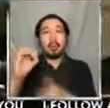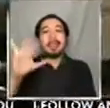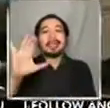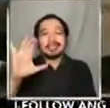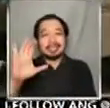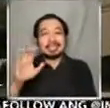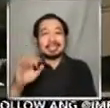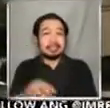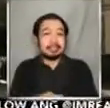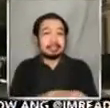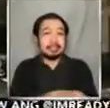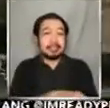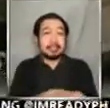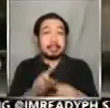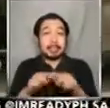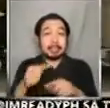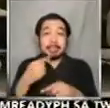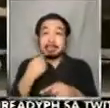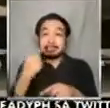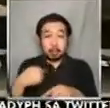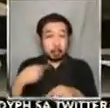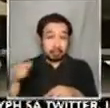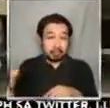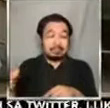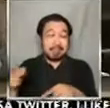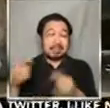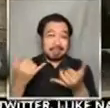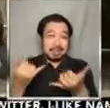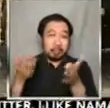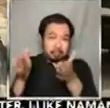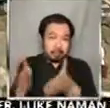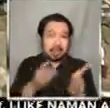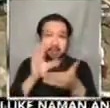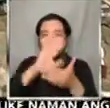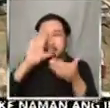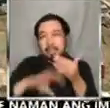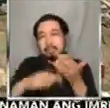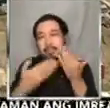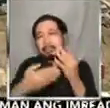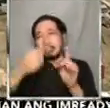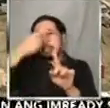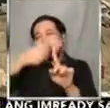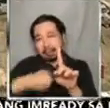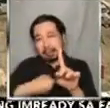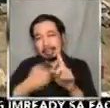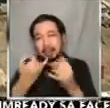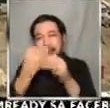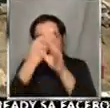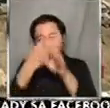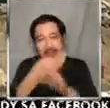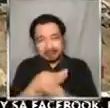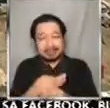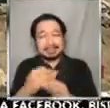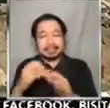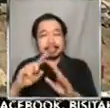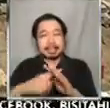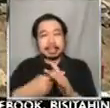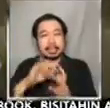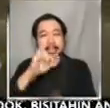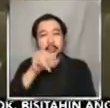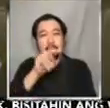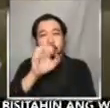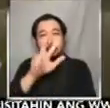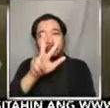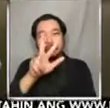Francis Clara. Pero anya, planong matapos ang ginagawa sa dam sa loob ng isang buwan, nagsimula raw ang trabaho noong June 3. Ang hindi